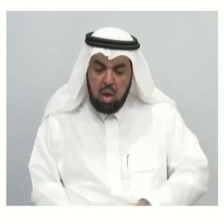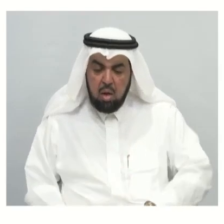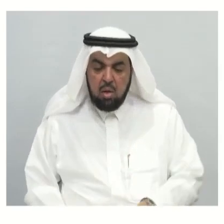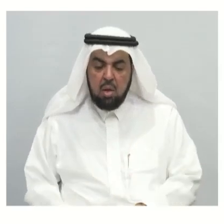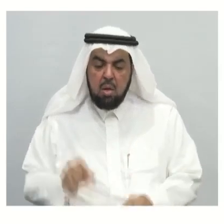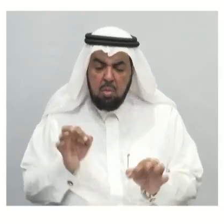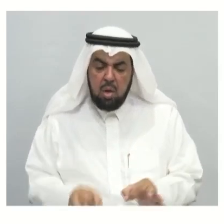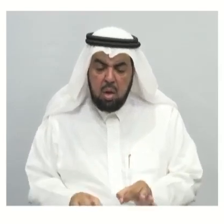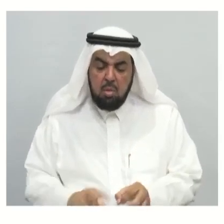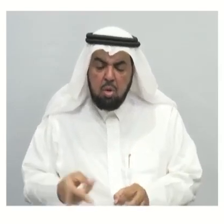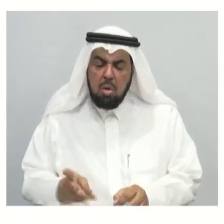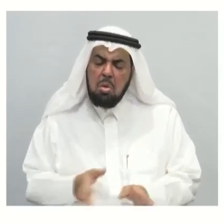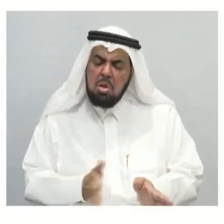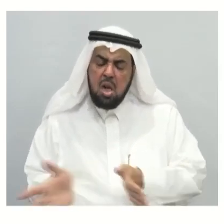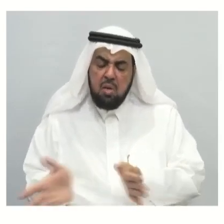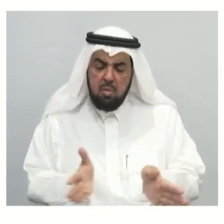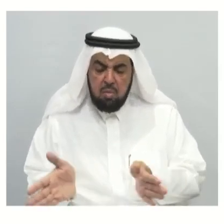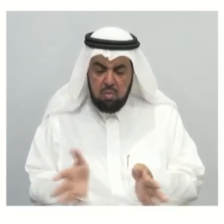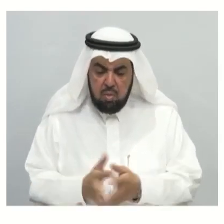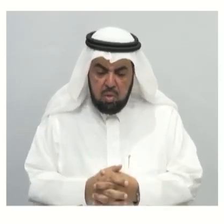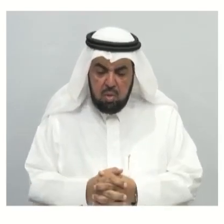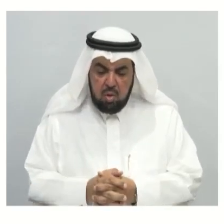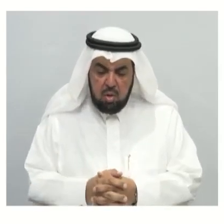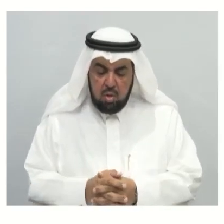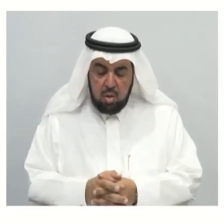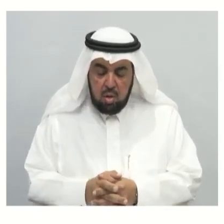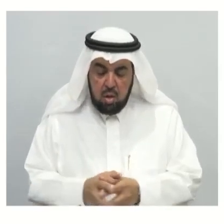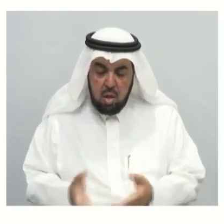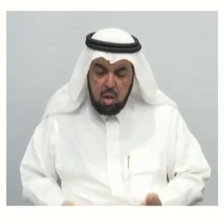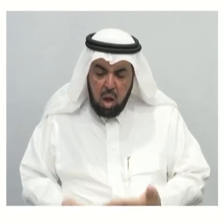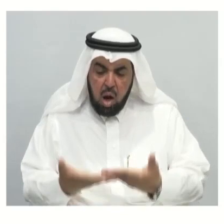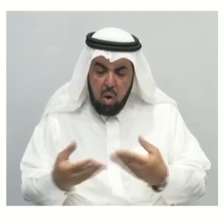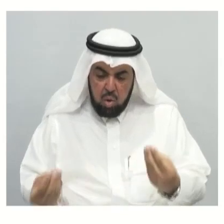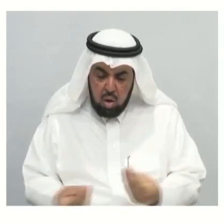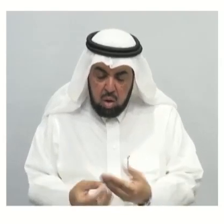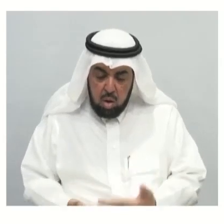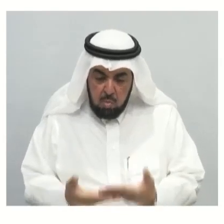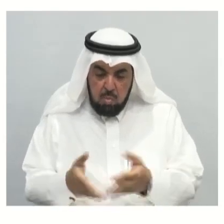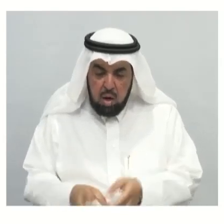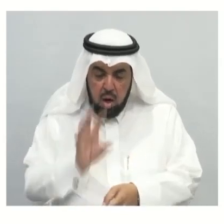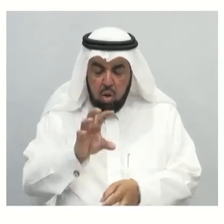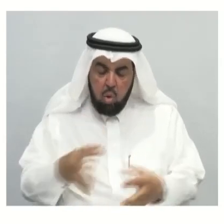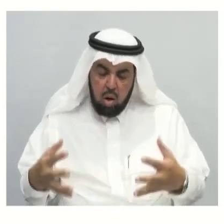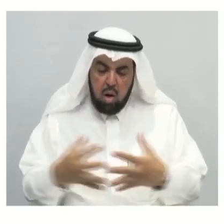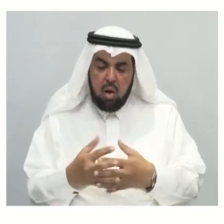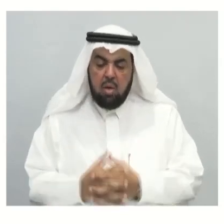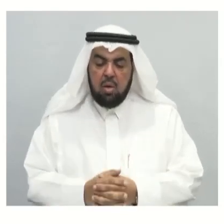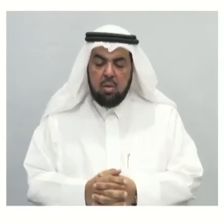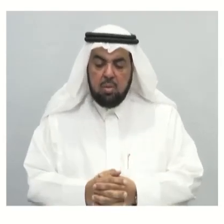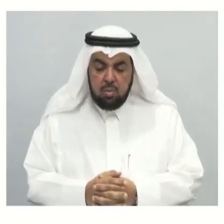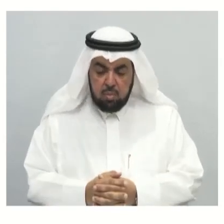الدائمه المعنيه بماذا المعنيه بمختلف مجالات التعاون بين الدول